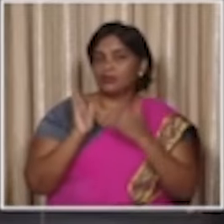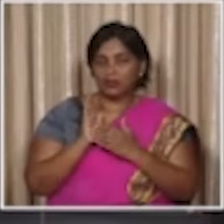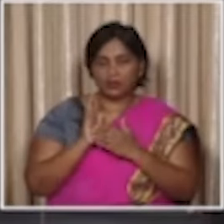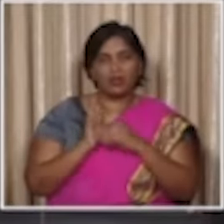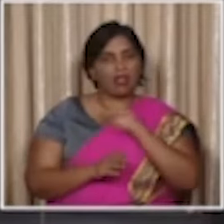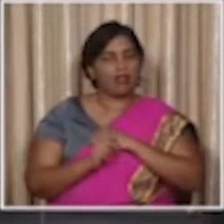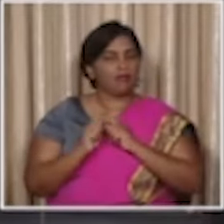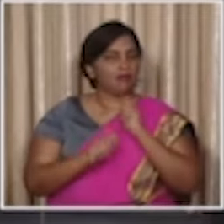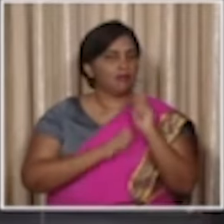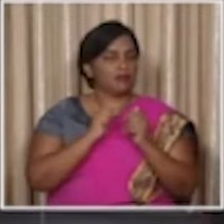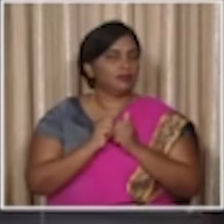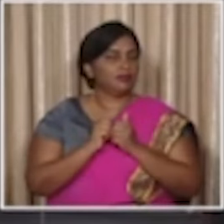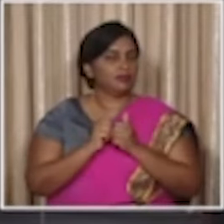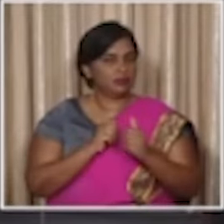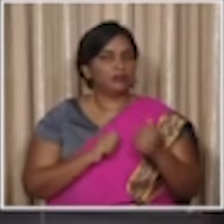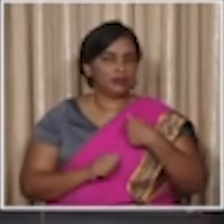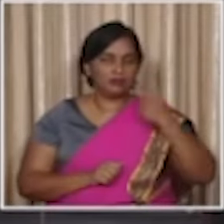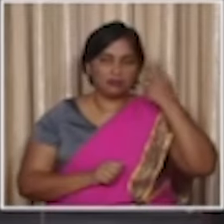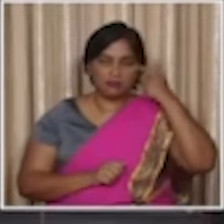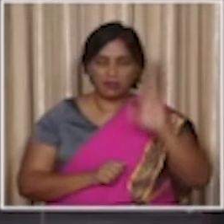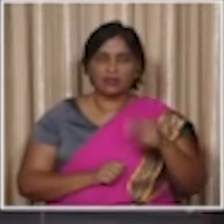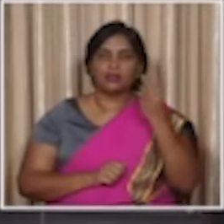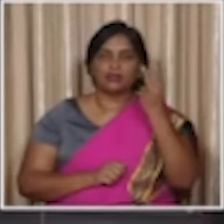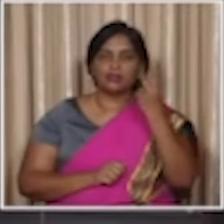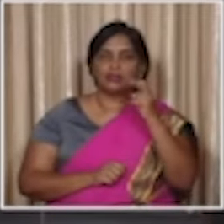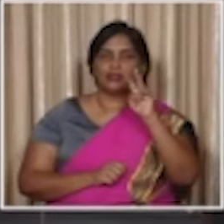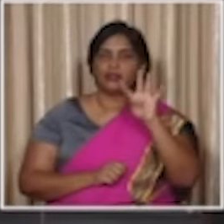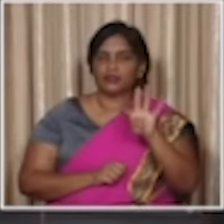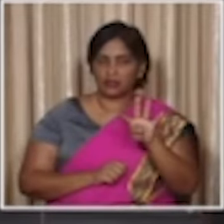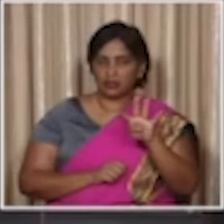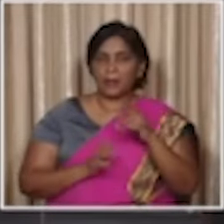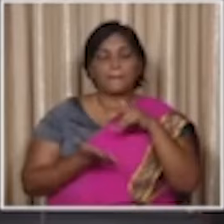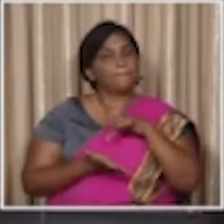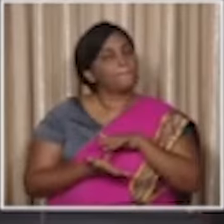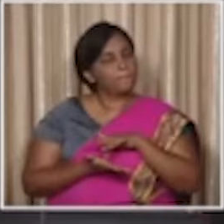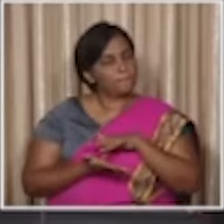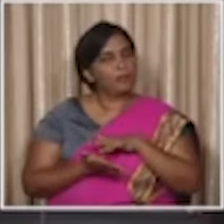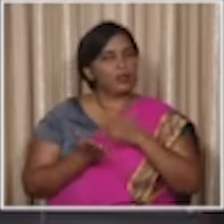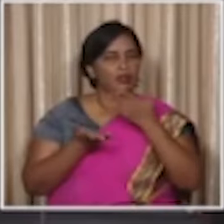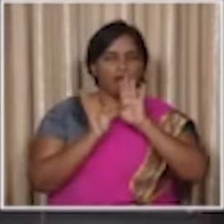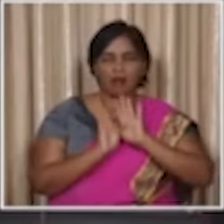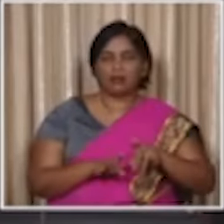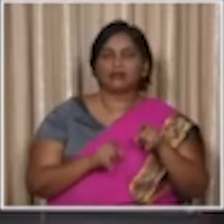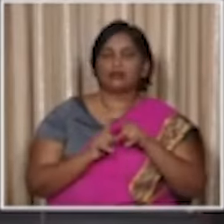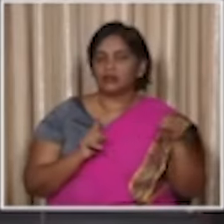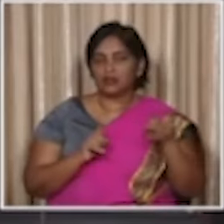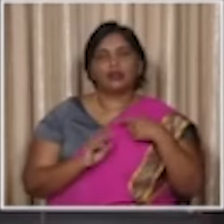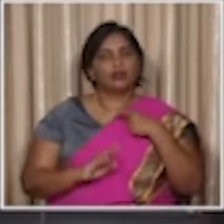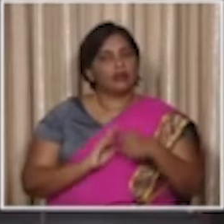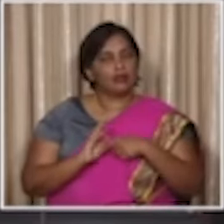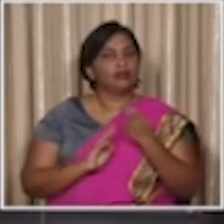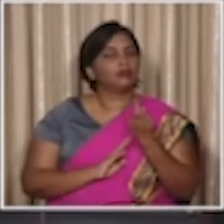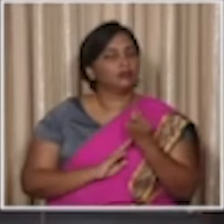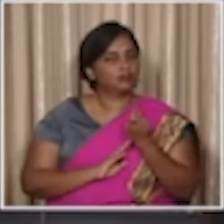ප්‍රතිලාභ ගෙවීමට කටයුතු කිරීම අපි බලාපොරොත්තු වෙනවා 2024 මැද භාගය සහ අග භාගය අතර අපේ රටේ